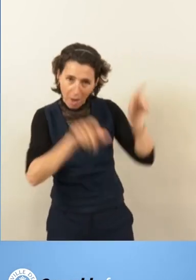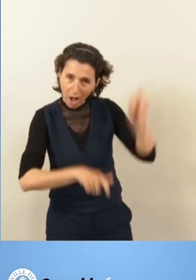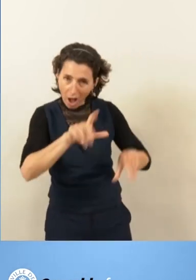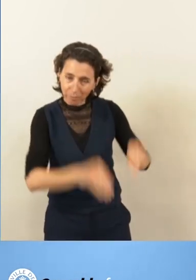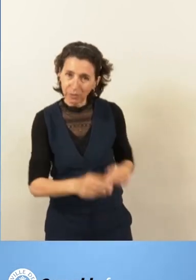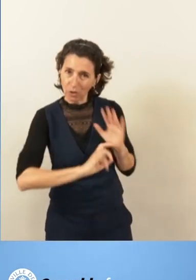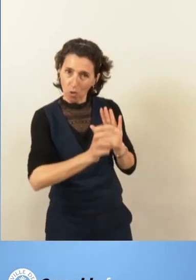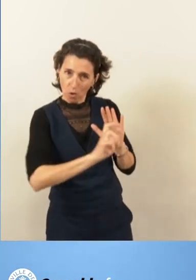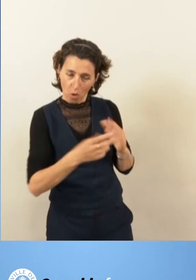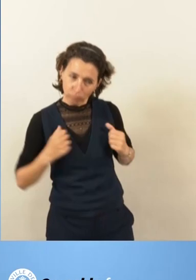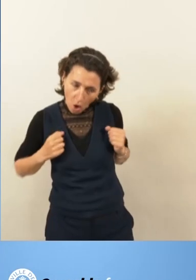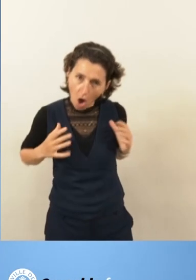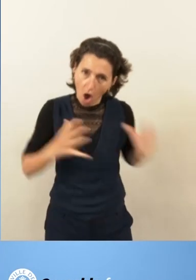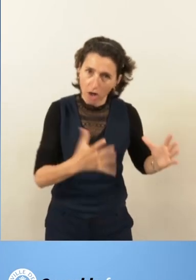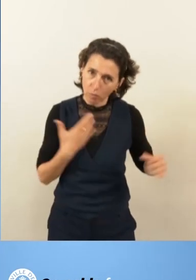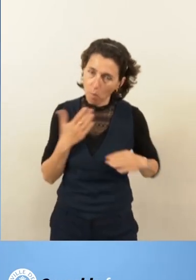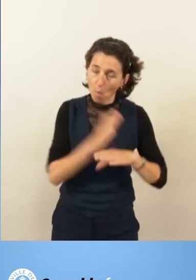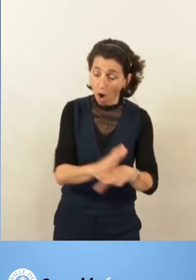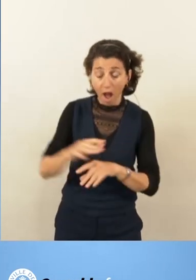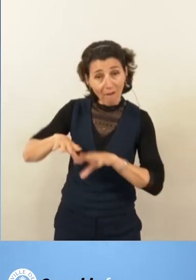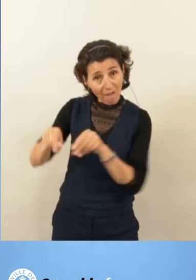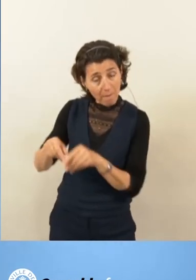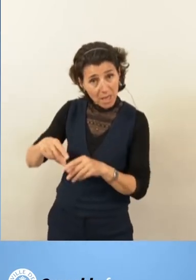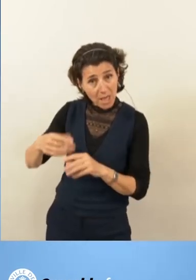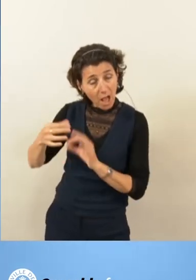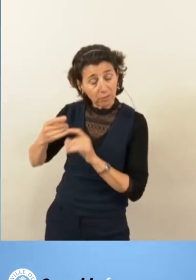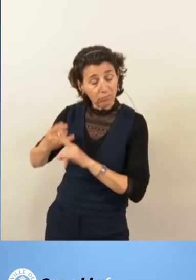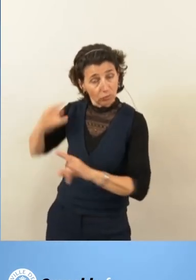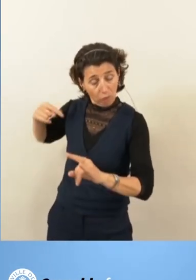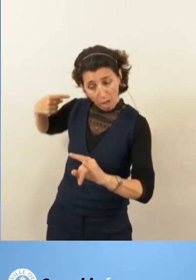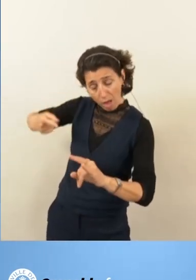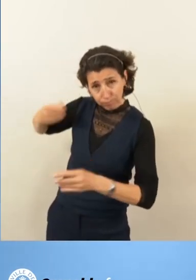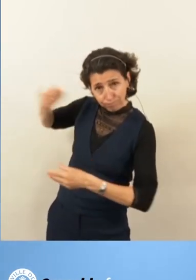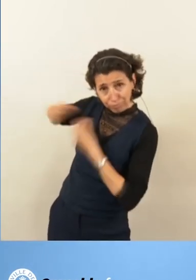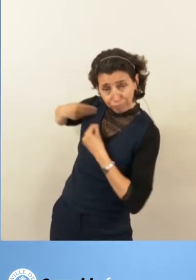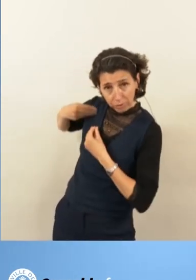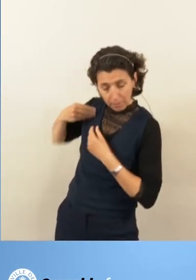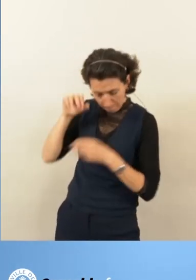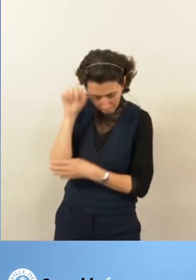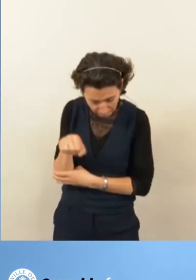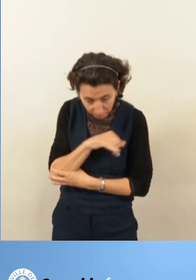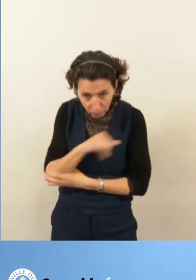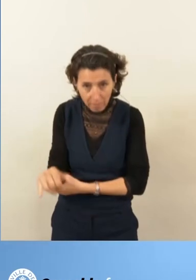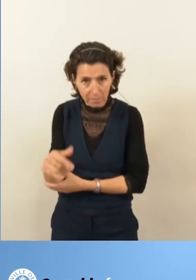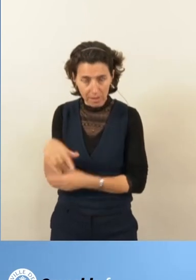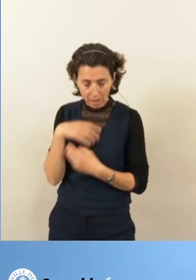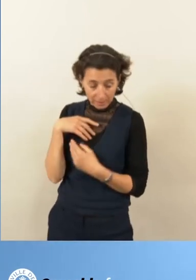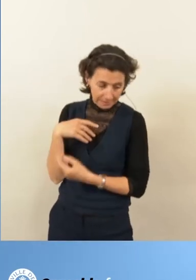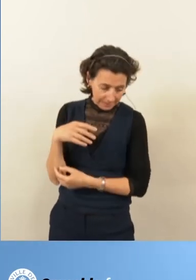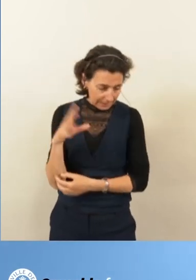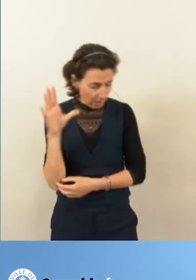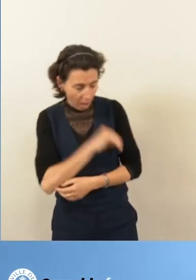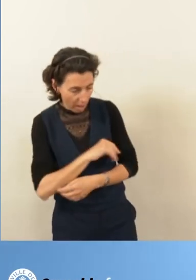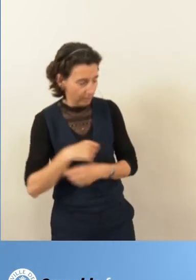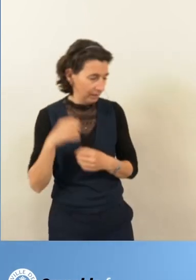l'histoire de ma failli ma famille m'a inculqué ne jamais baisser la tête ne jamais renoncer croire en ses convictions